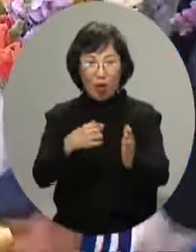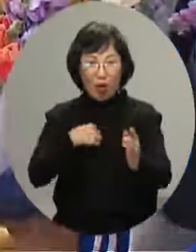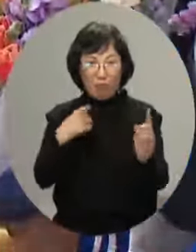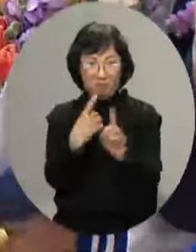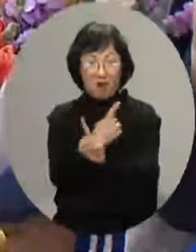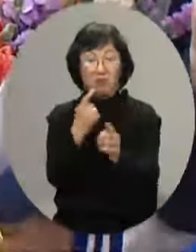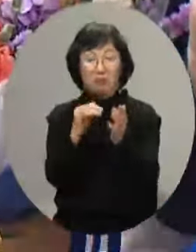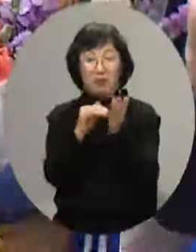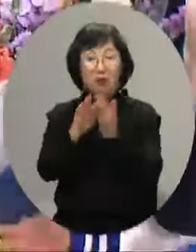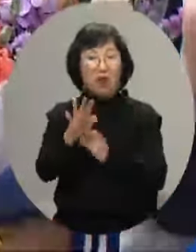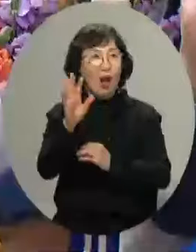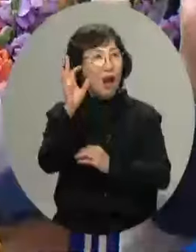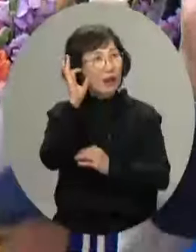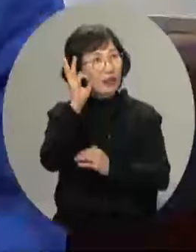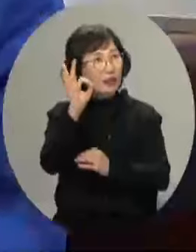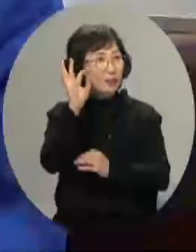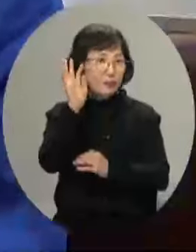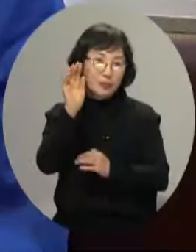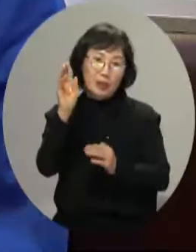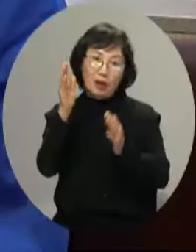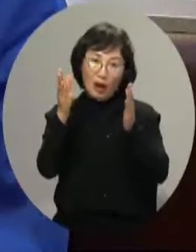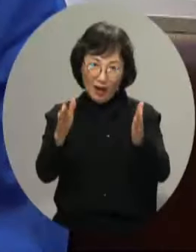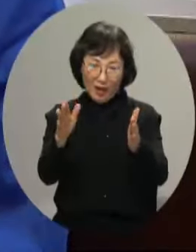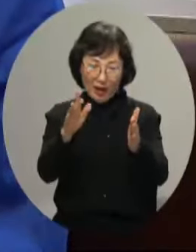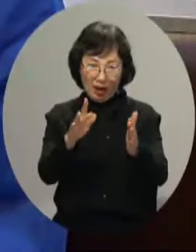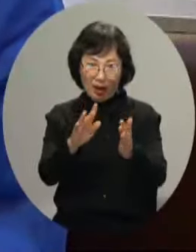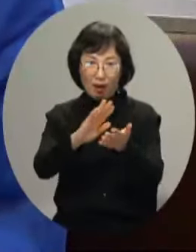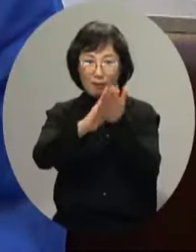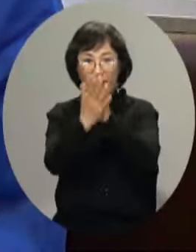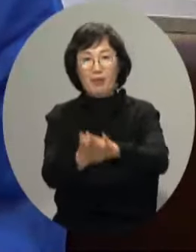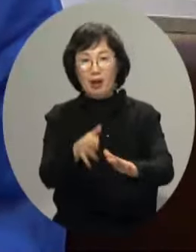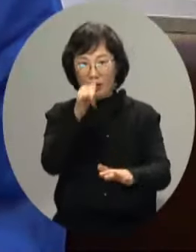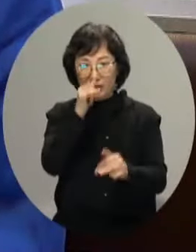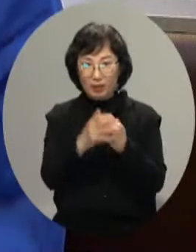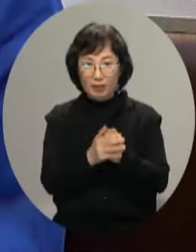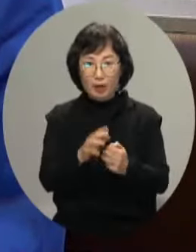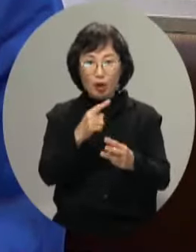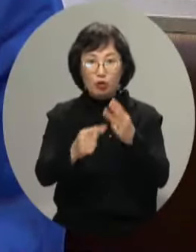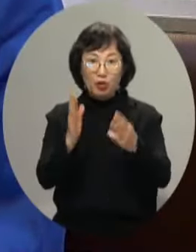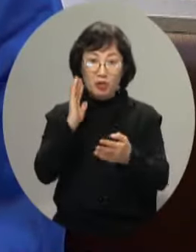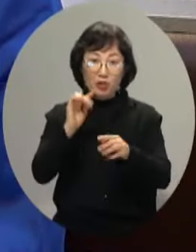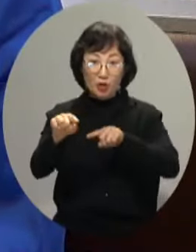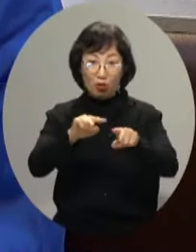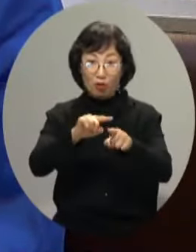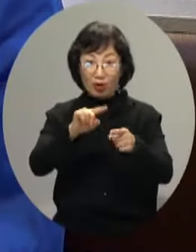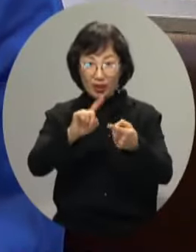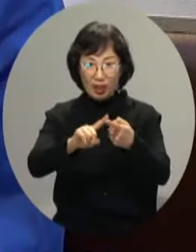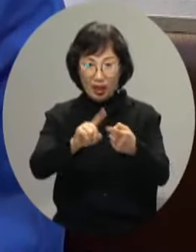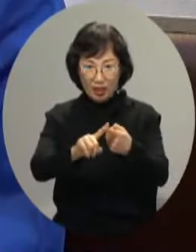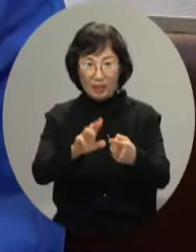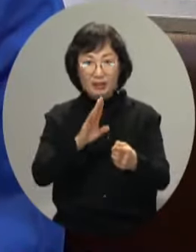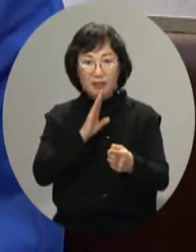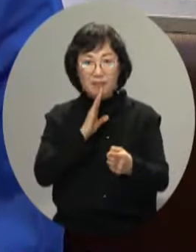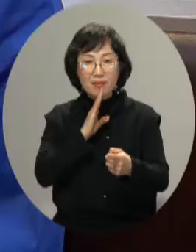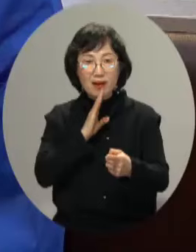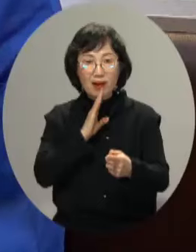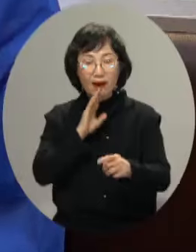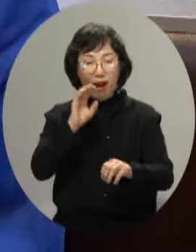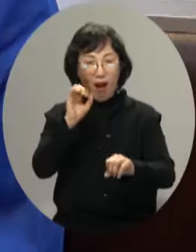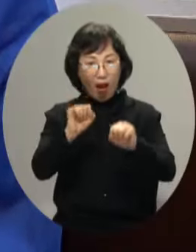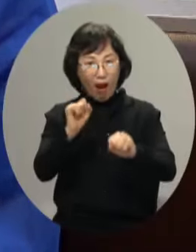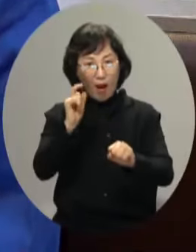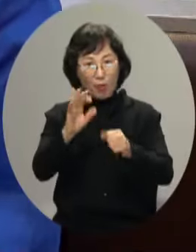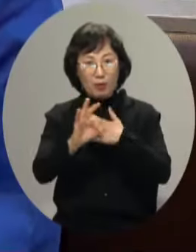불과 10여일 만의 일입니다. 윤석열 정권에 대한 심판 열기가 너무 뜨거웠고 그 기대도 컸습니다. 저는 시민들의